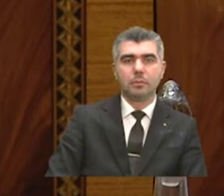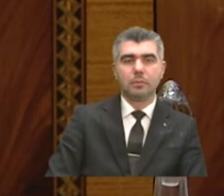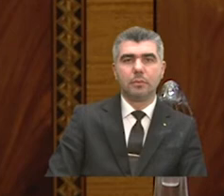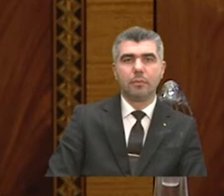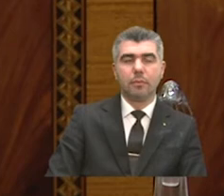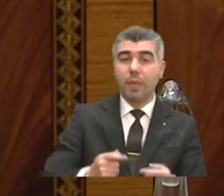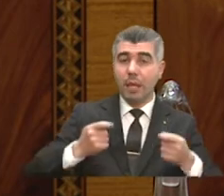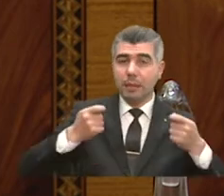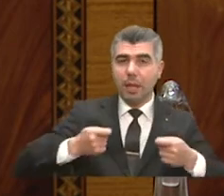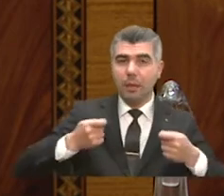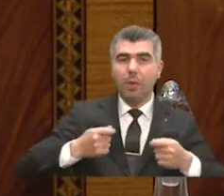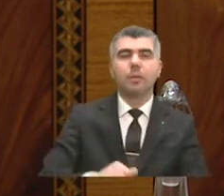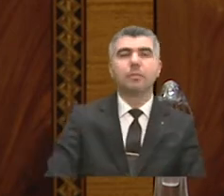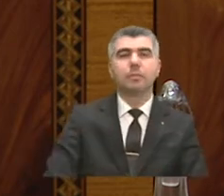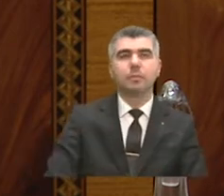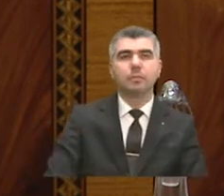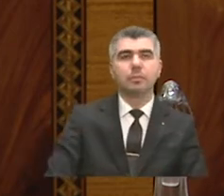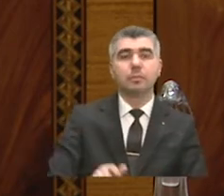Assalamu alaikum.